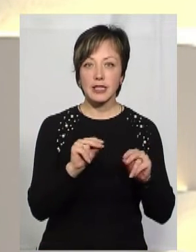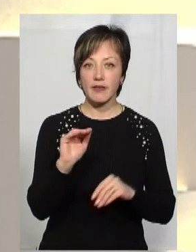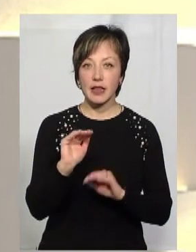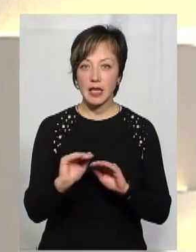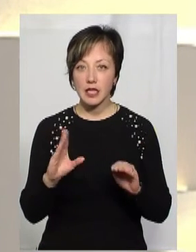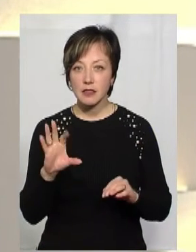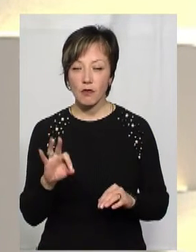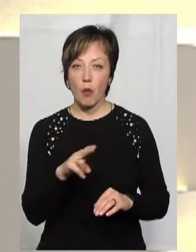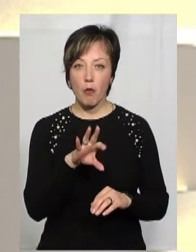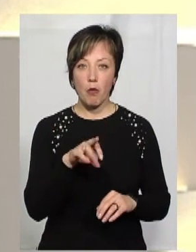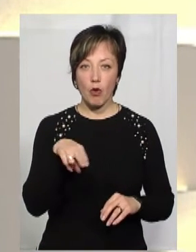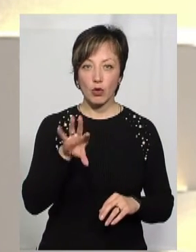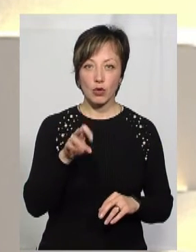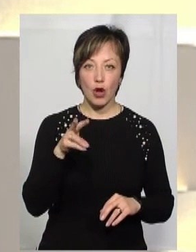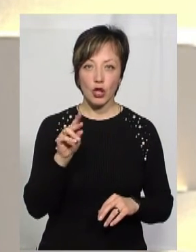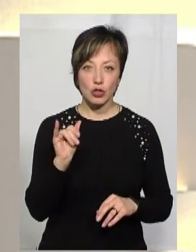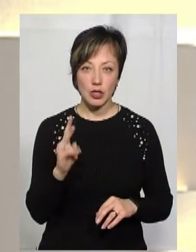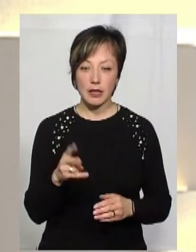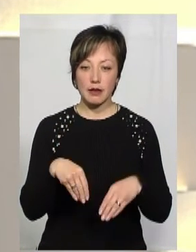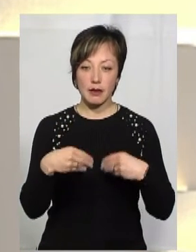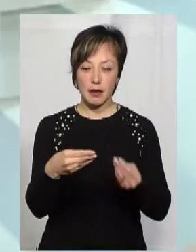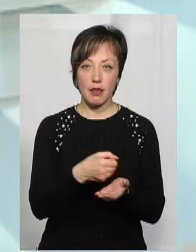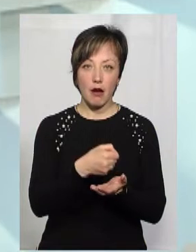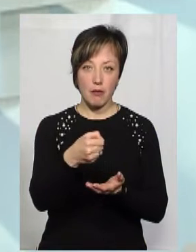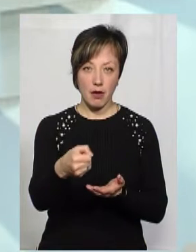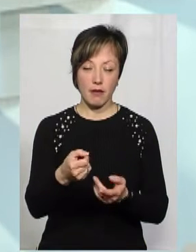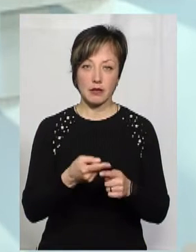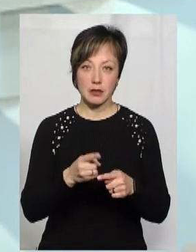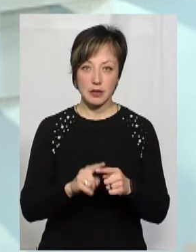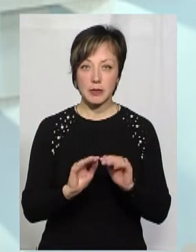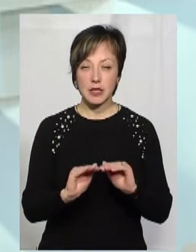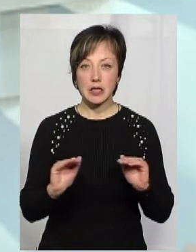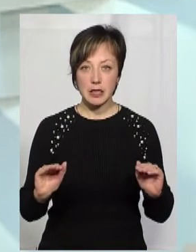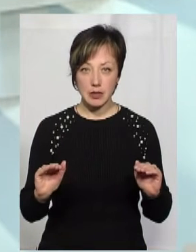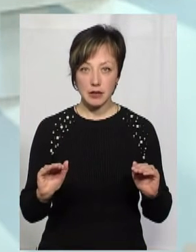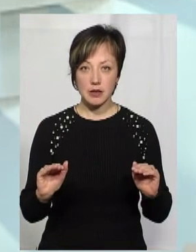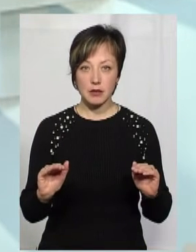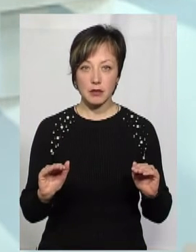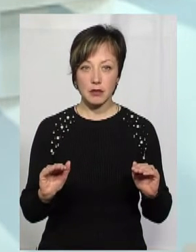є діти, на яких видані ці направлення. Діти з цими